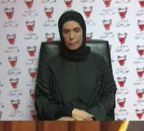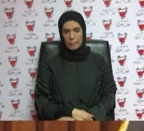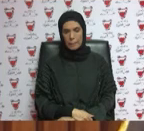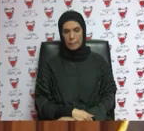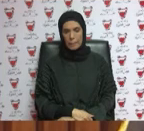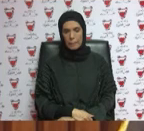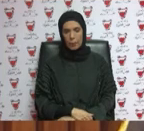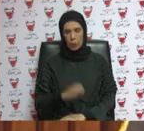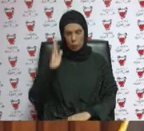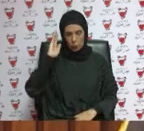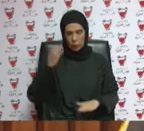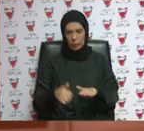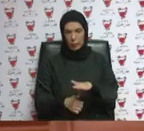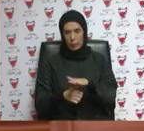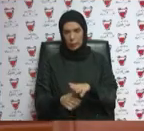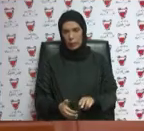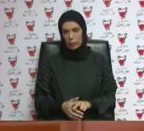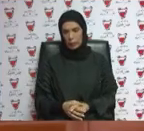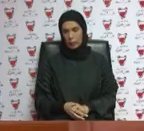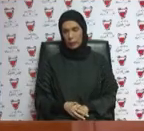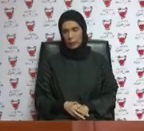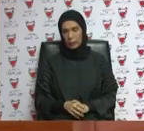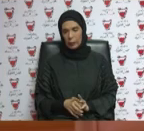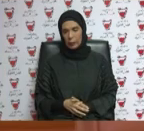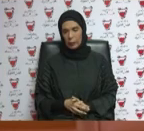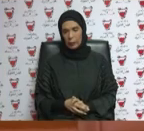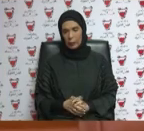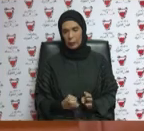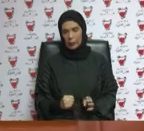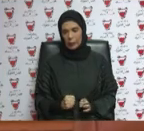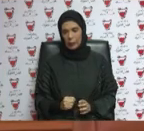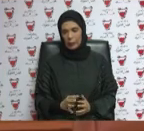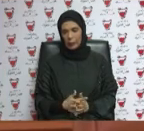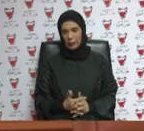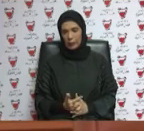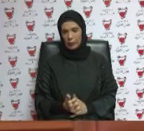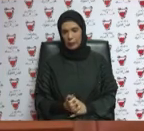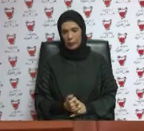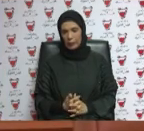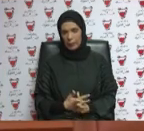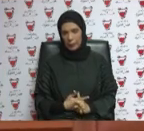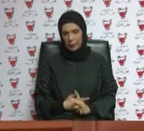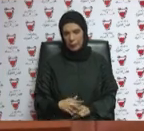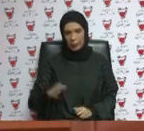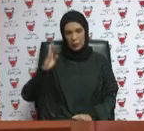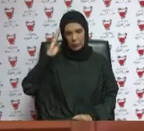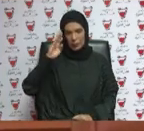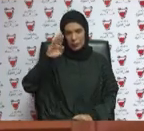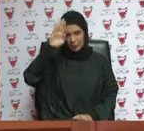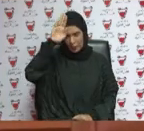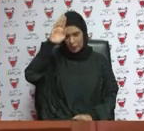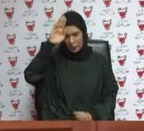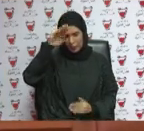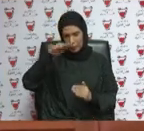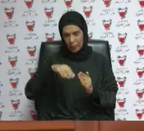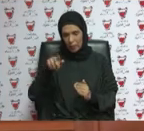شكرا معالي الرئيس. طبعا الشكر لجلالة الملك ولآخر